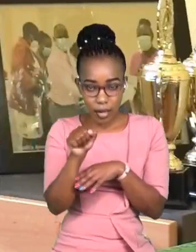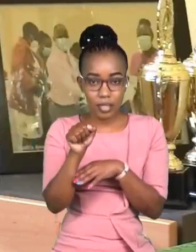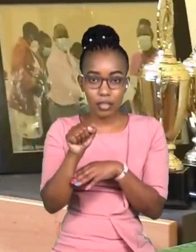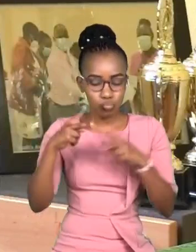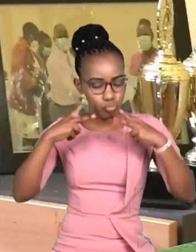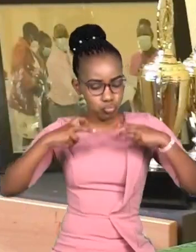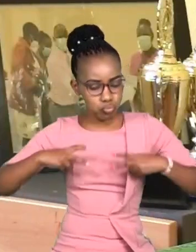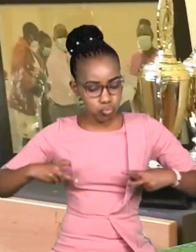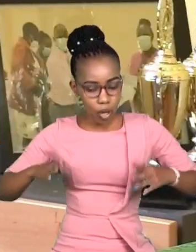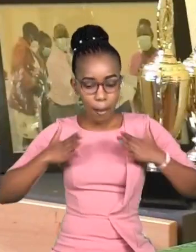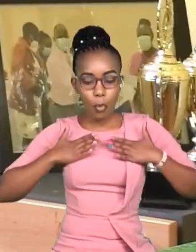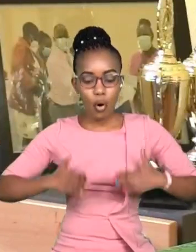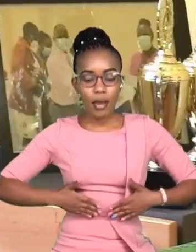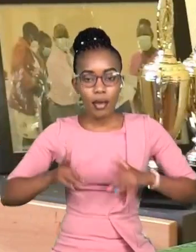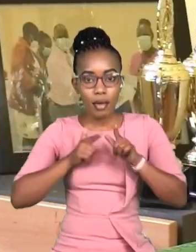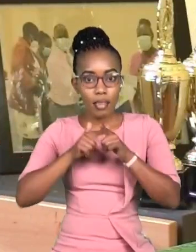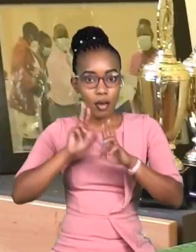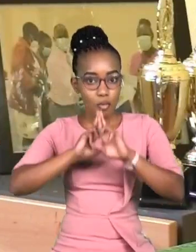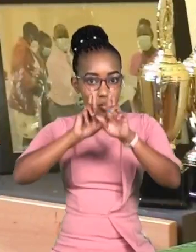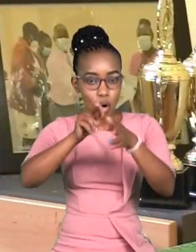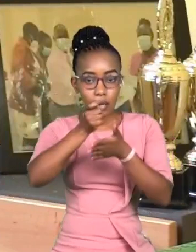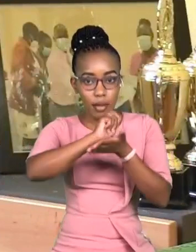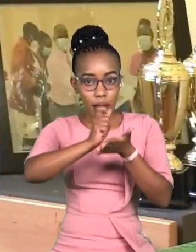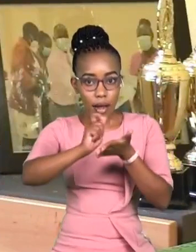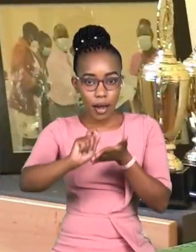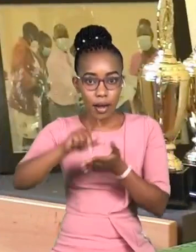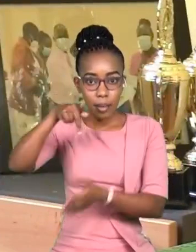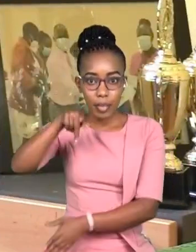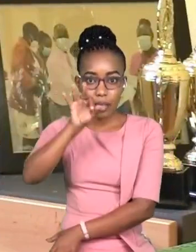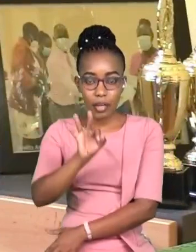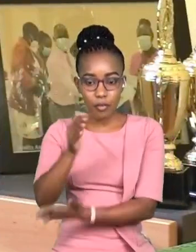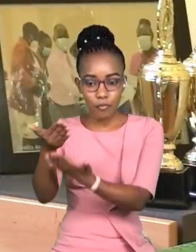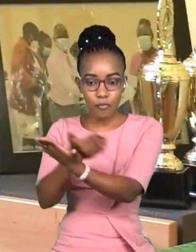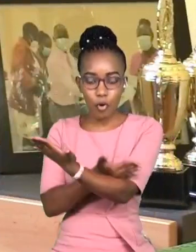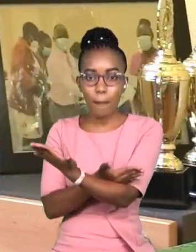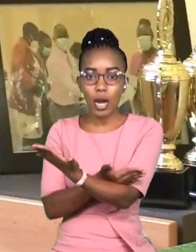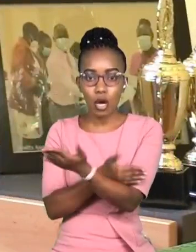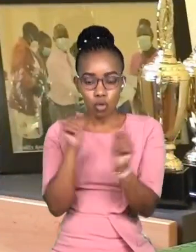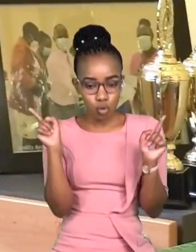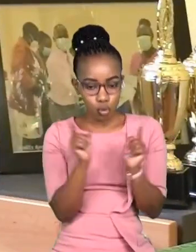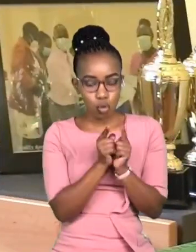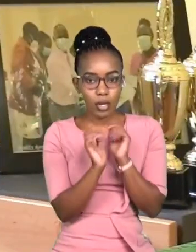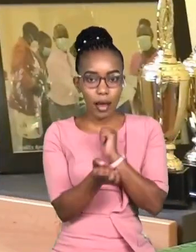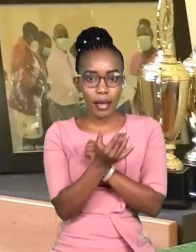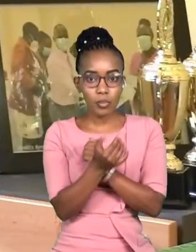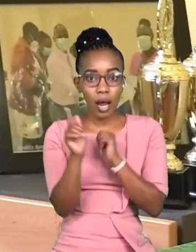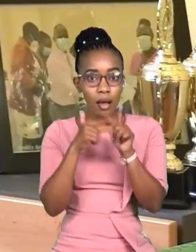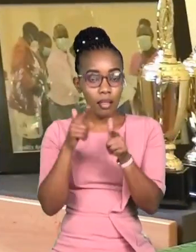report will be written, petri forms will be summarized and handed over to